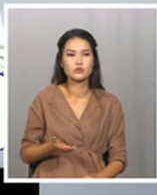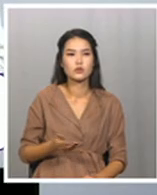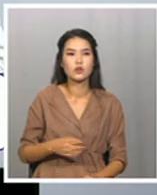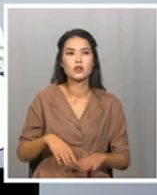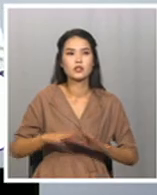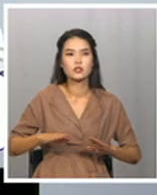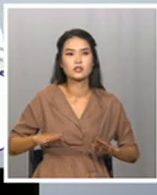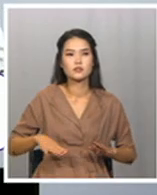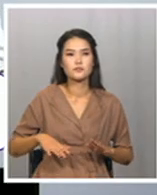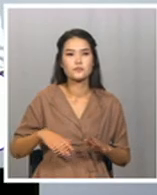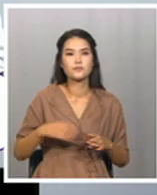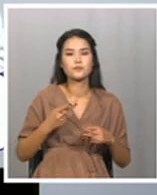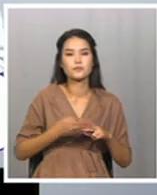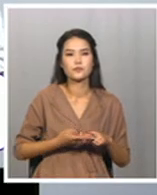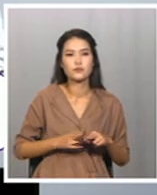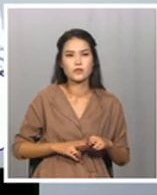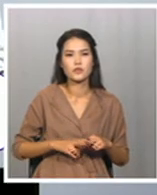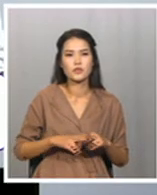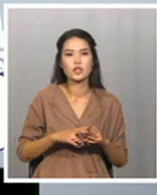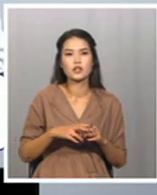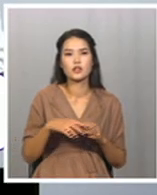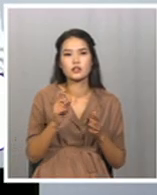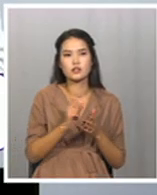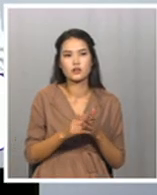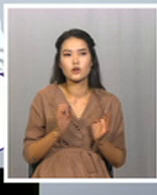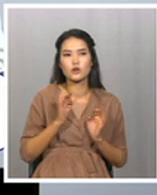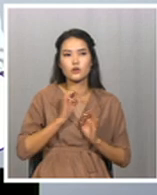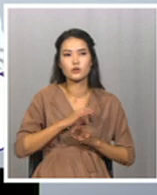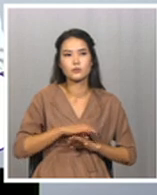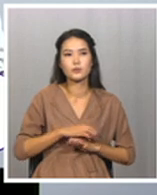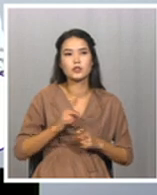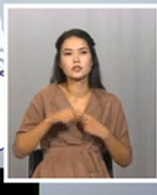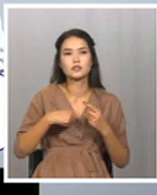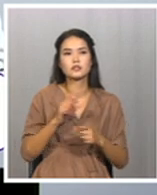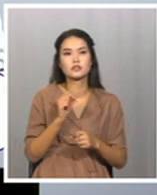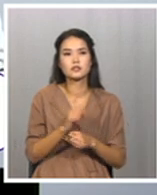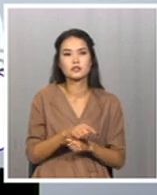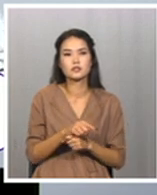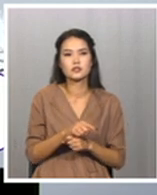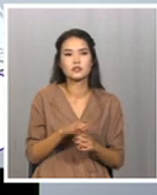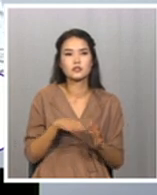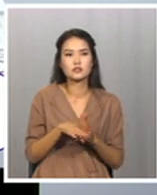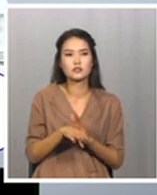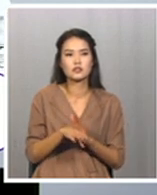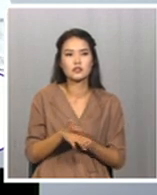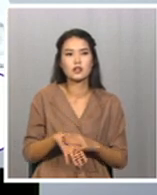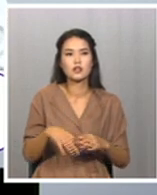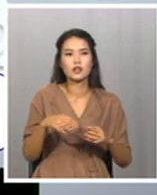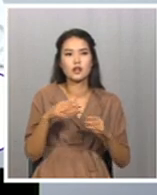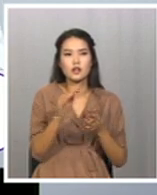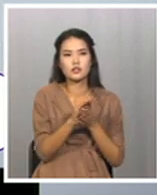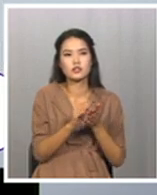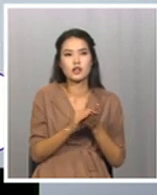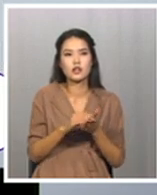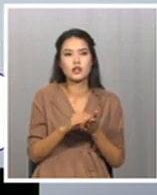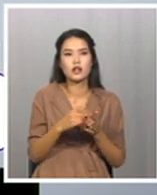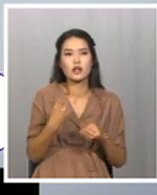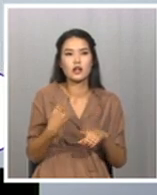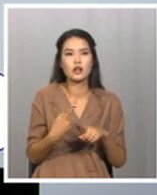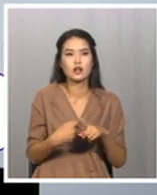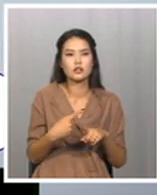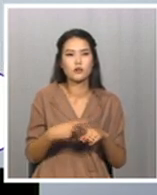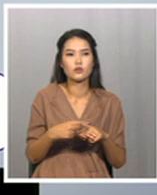Оқушылар, осы мәліметтерді қолдана отырып, келесі тапсырманы орындап көрейік. Сіздерге